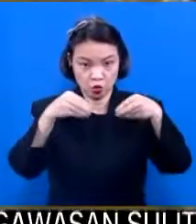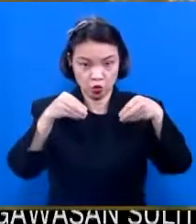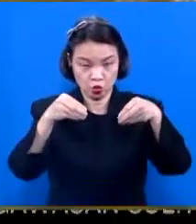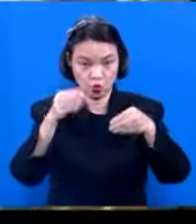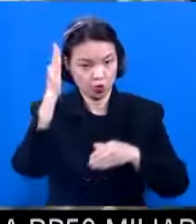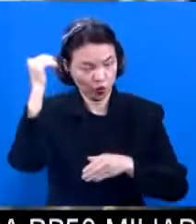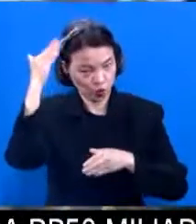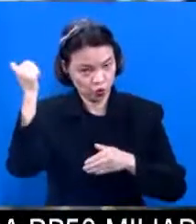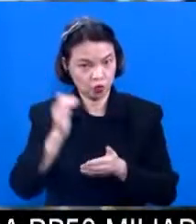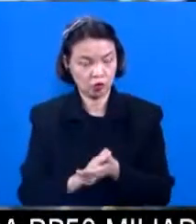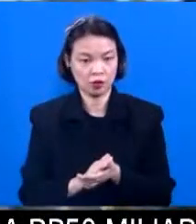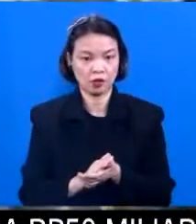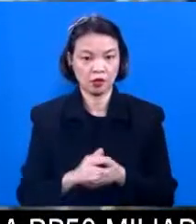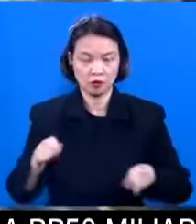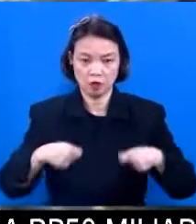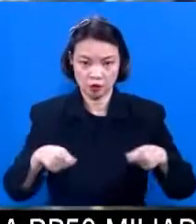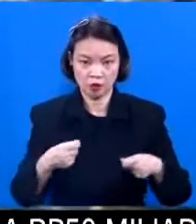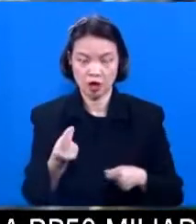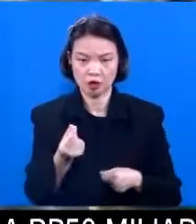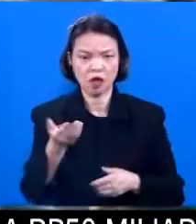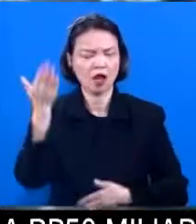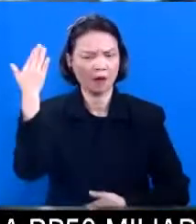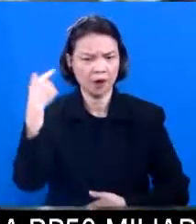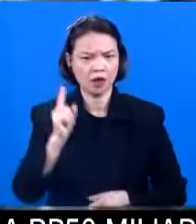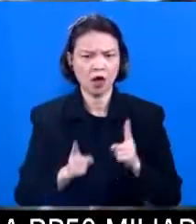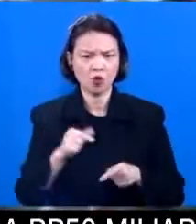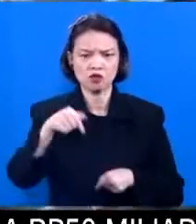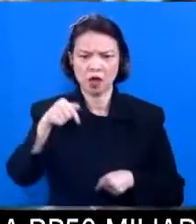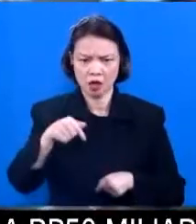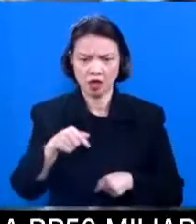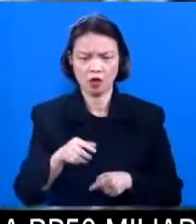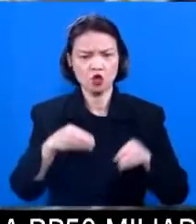lama. Kalau sekarang 14.000